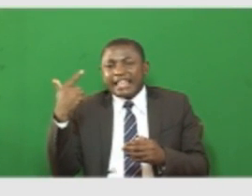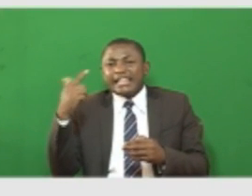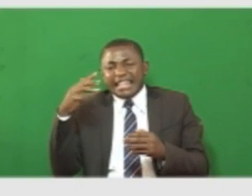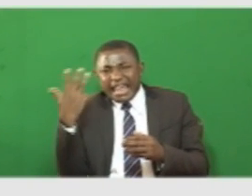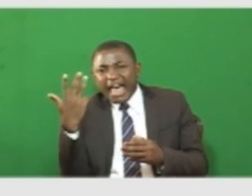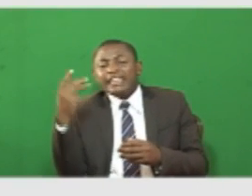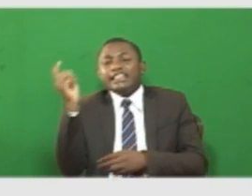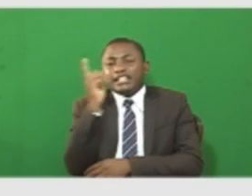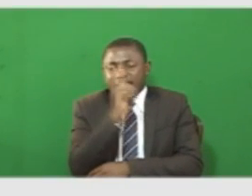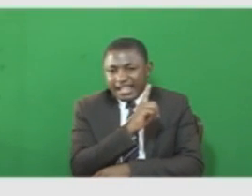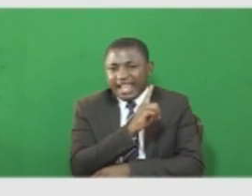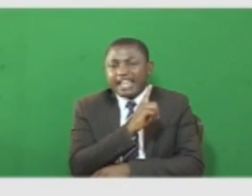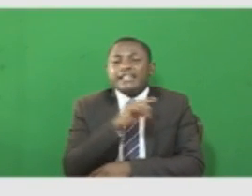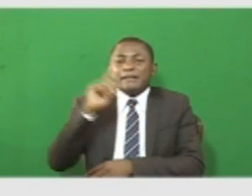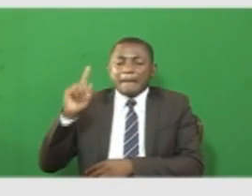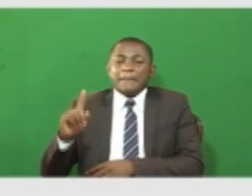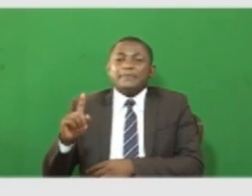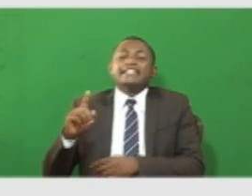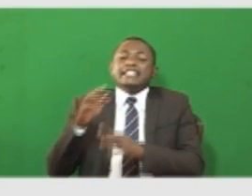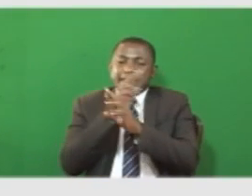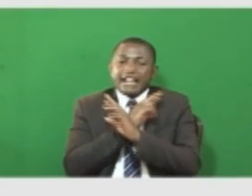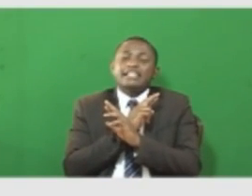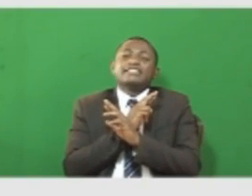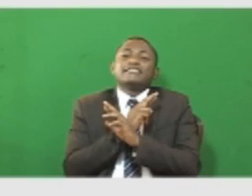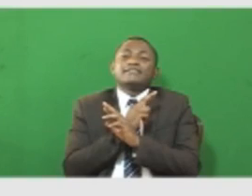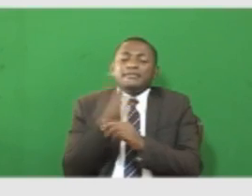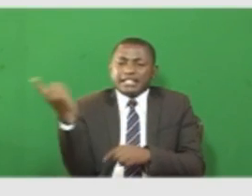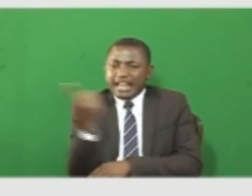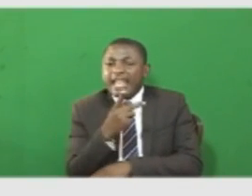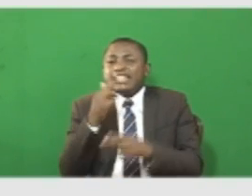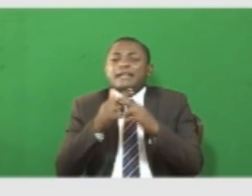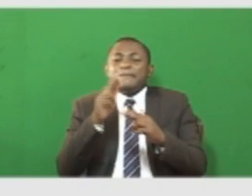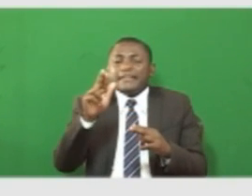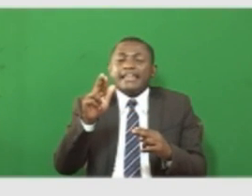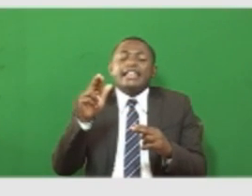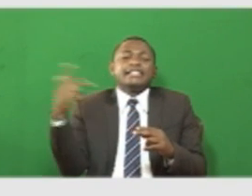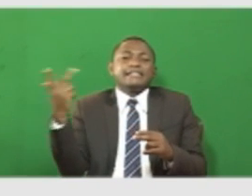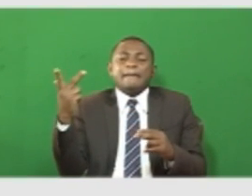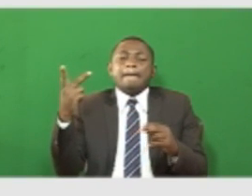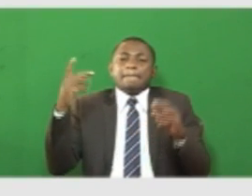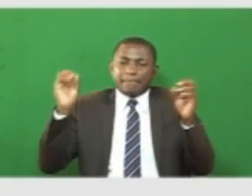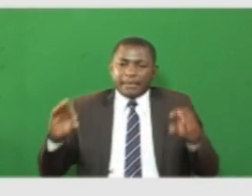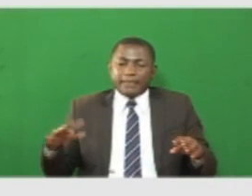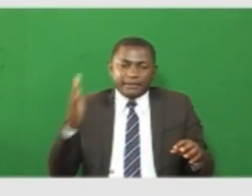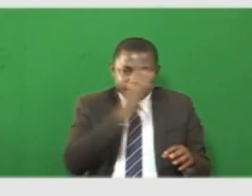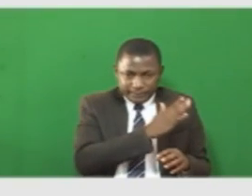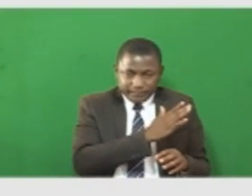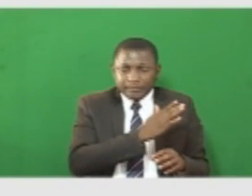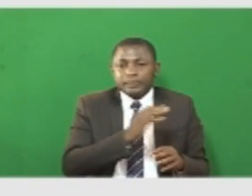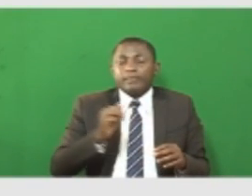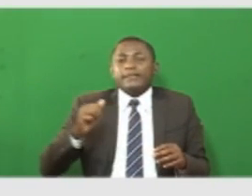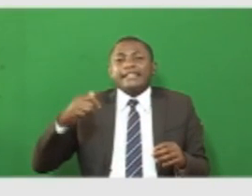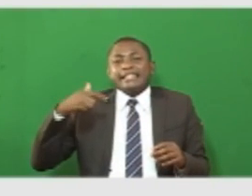kubva pamadekwana kusvikira pamadekwana asviringa 39. 39. Ehe. Zvino pazuva regumi namashanu